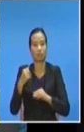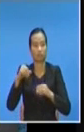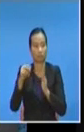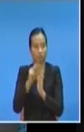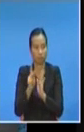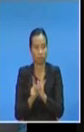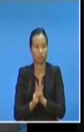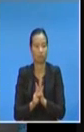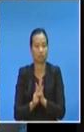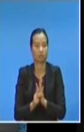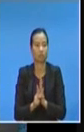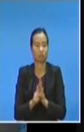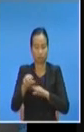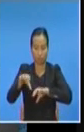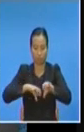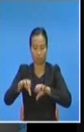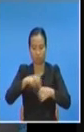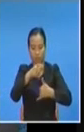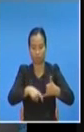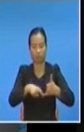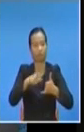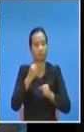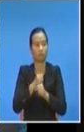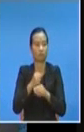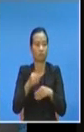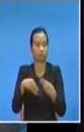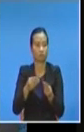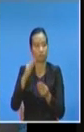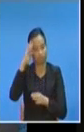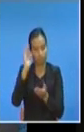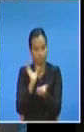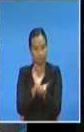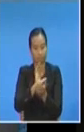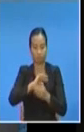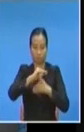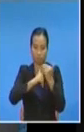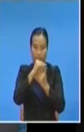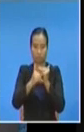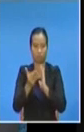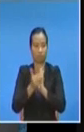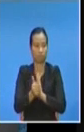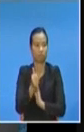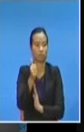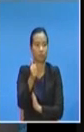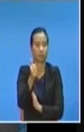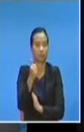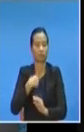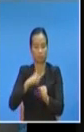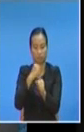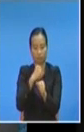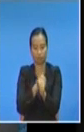ลของข้าราชการตำรวจให้เกิดประสิทธิภาพมีหลักประกันว่าข้าราชการตำรวจจะได้รับค่าตอบแทนที่เหมาะส